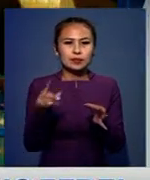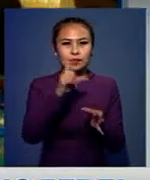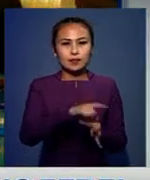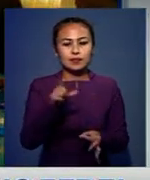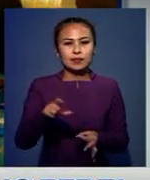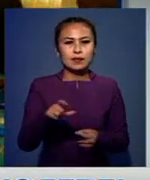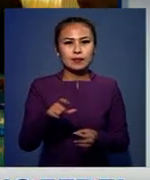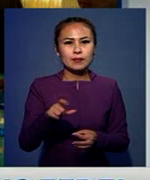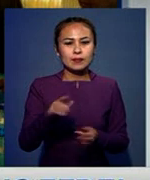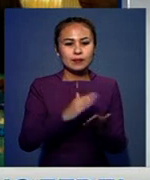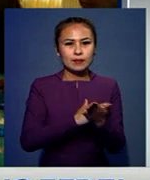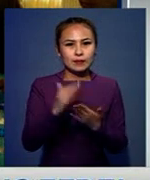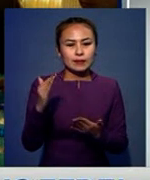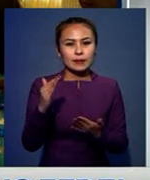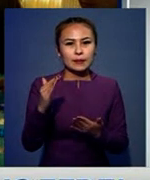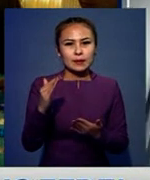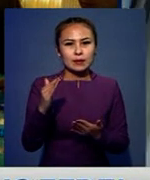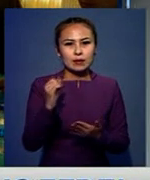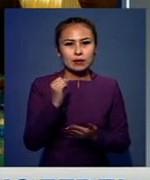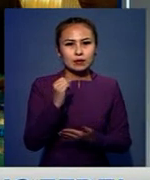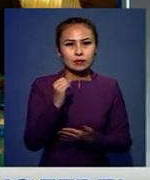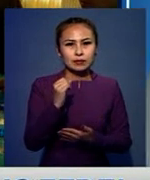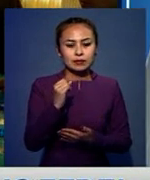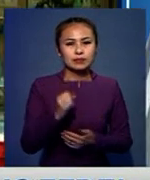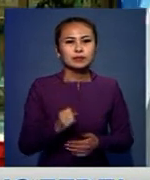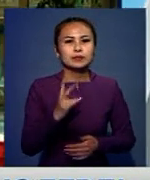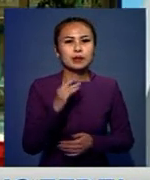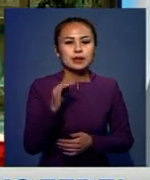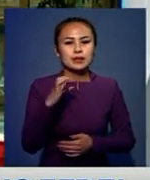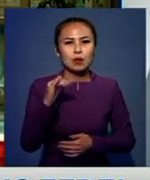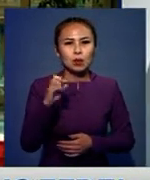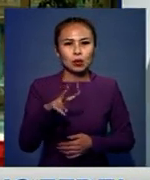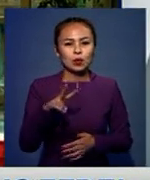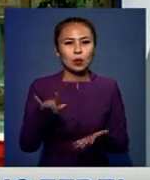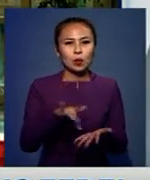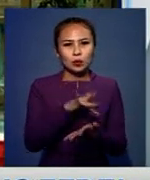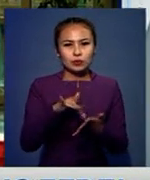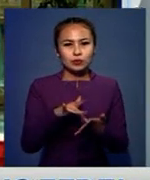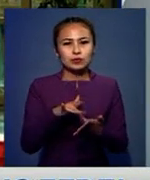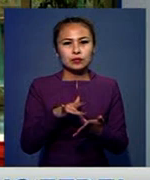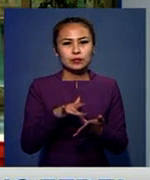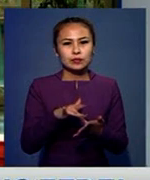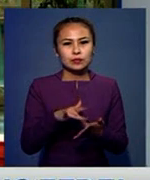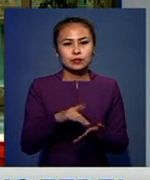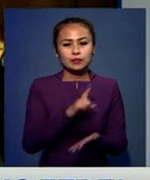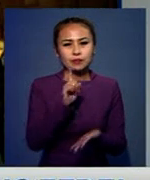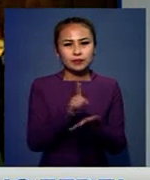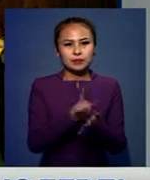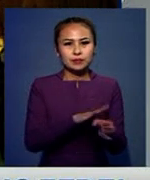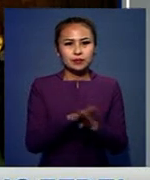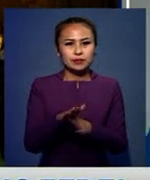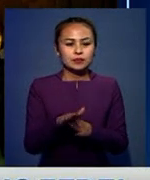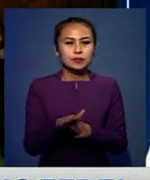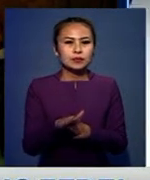азаматтарымыз жоғарда айтылғандай Анкара, Стамбул және Анталия қалаларында азаматтық борыштарын жүзеге